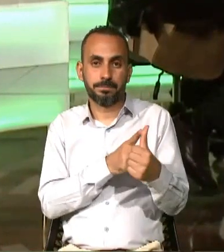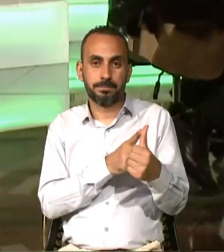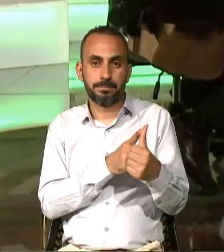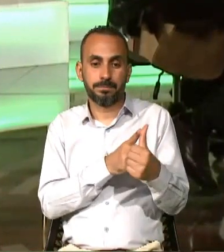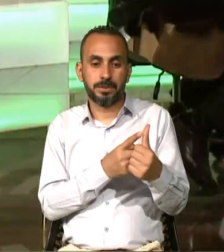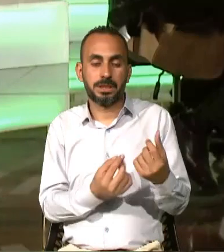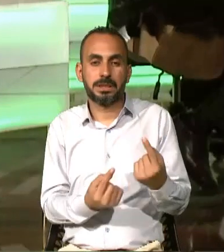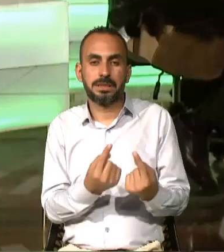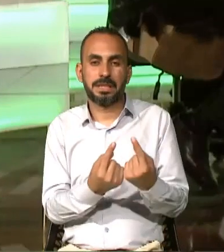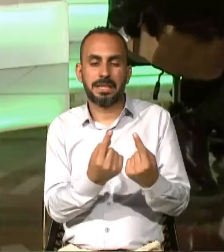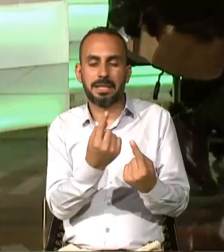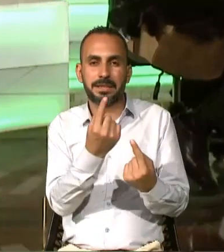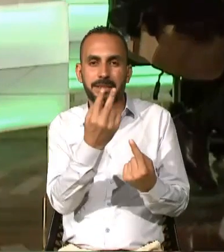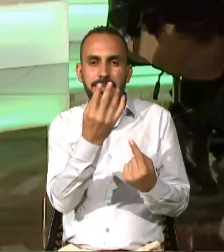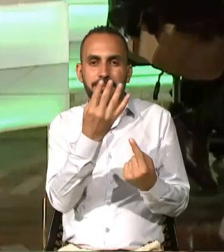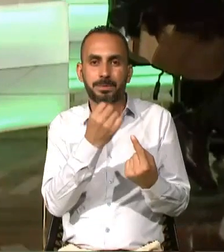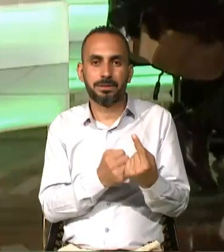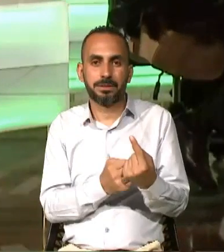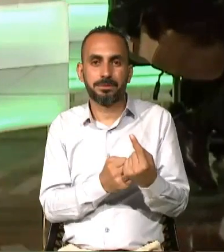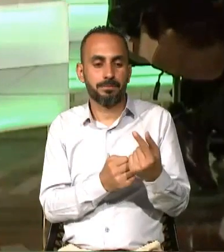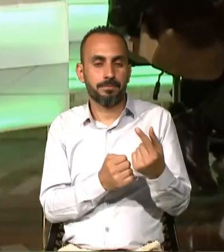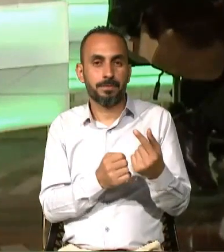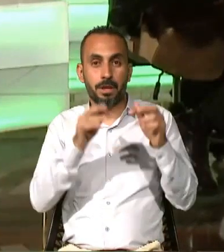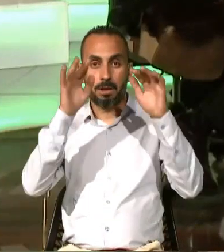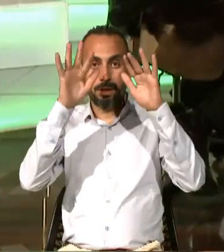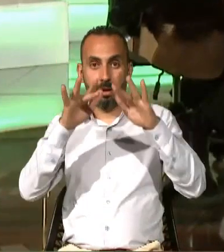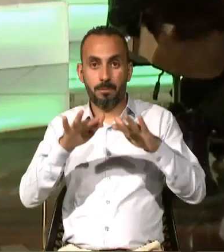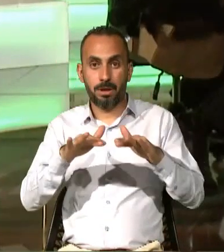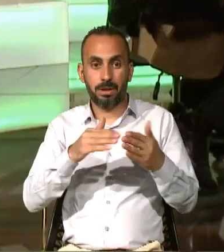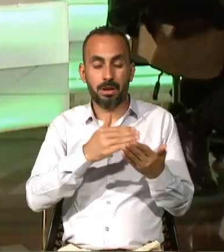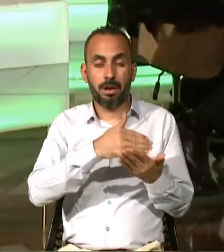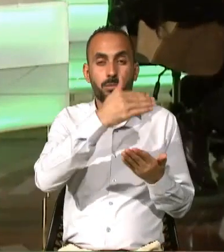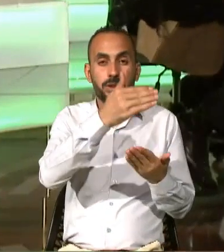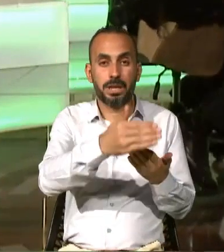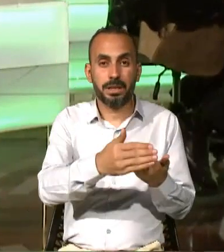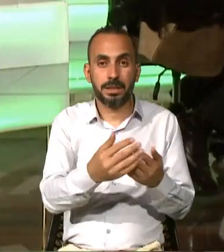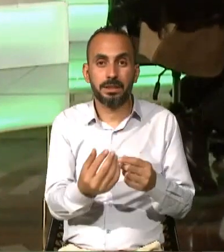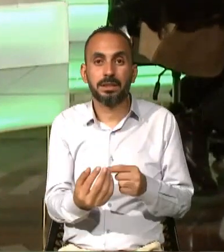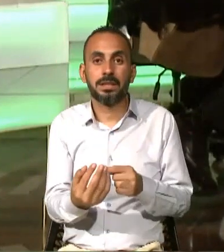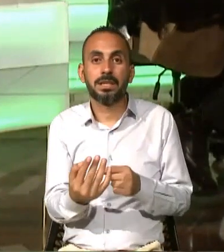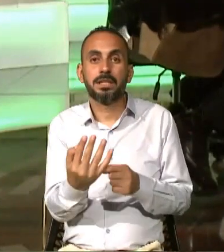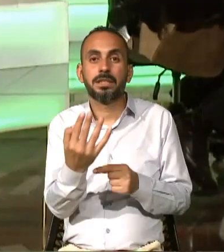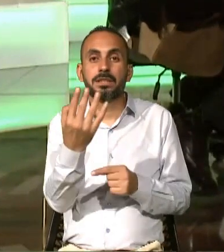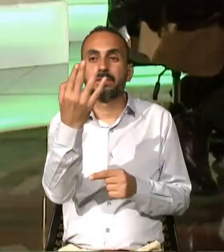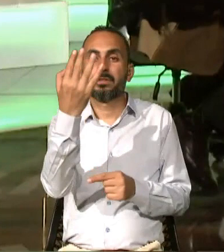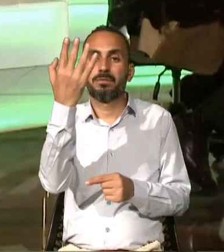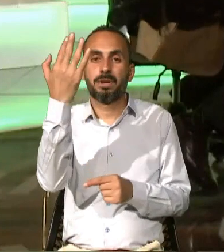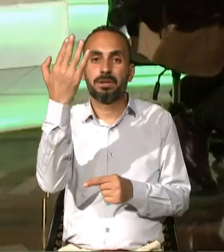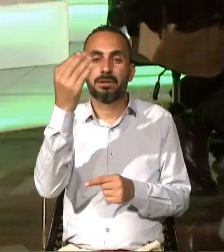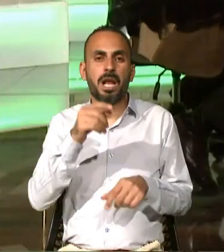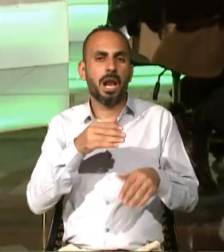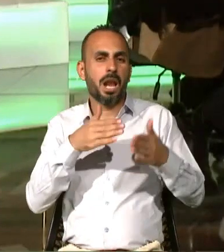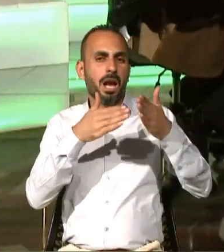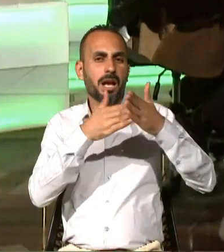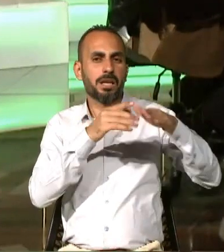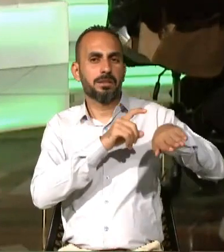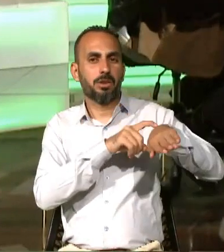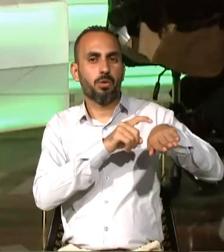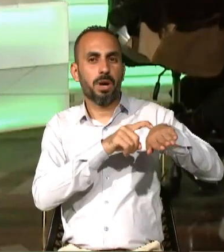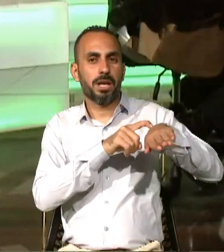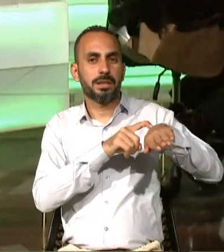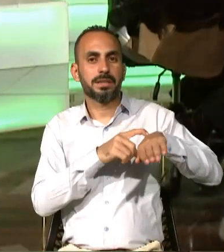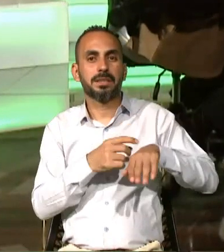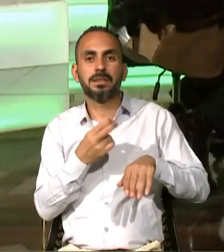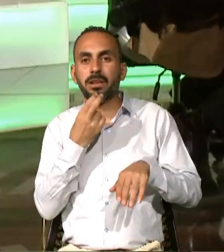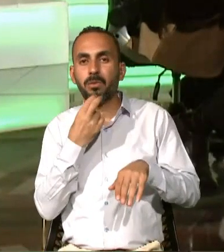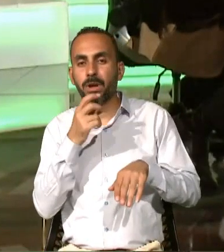ينضجها ينبتها ينضجها المطر المبكر والمتأخر لغاية لما يجي وقت الحصاد. يطبق الرسول يعقوب الكلام